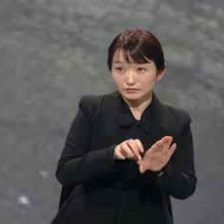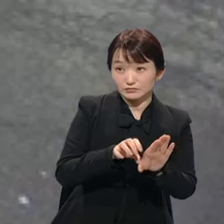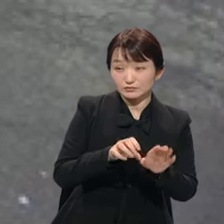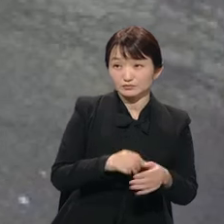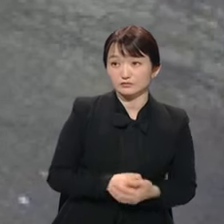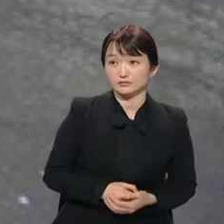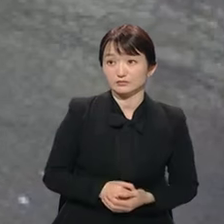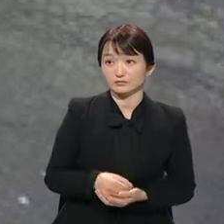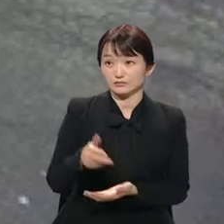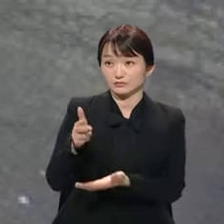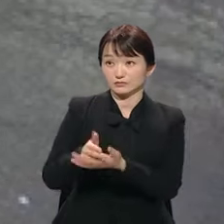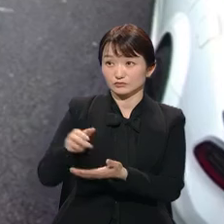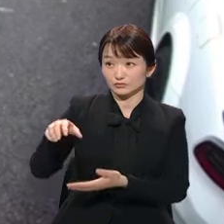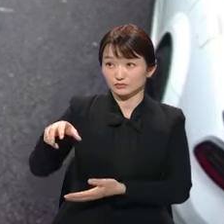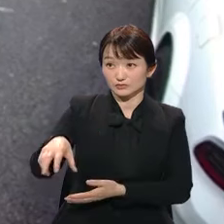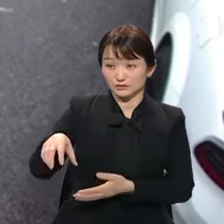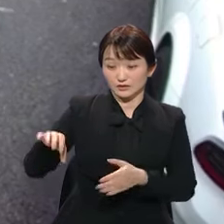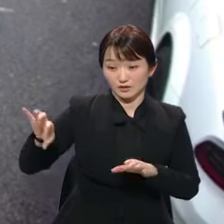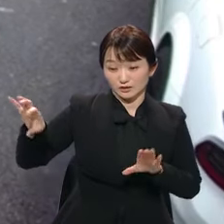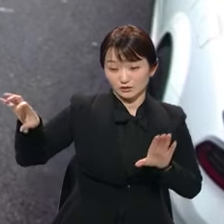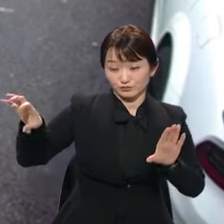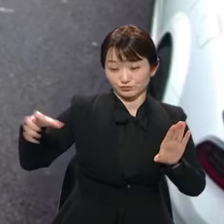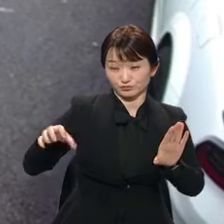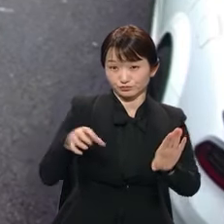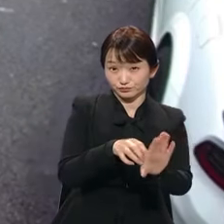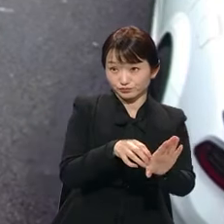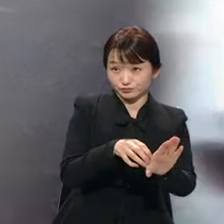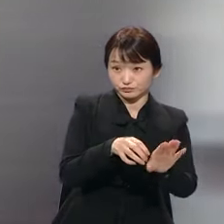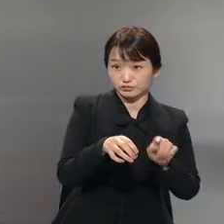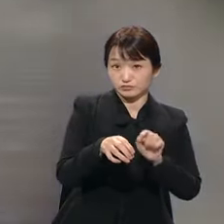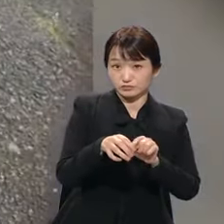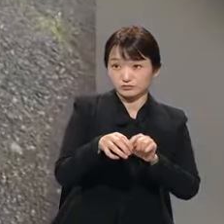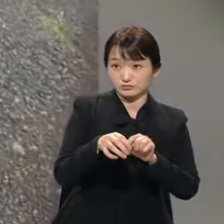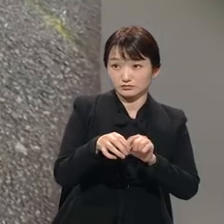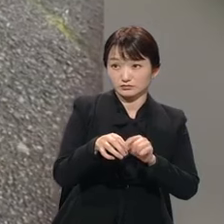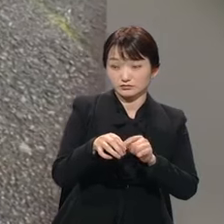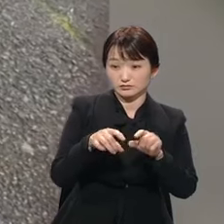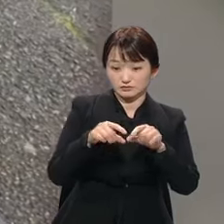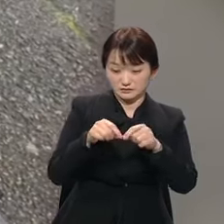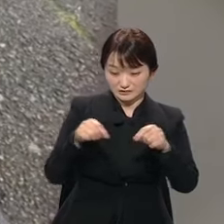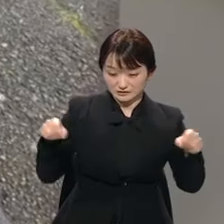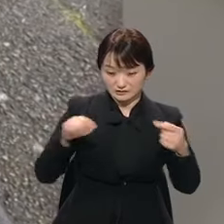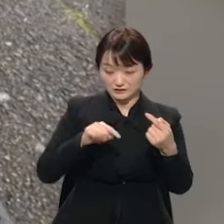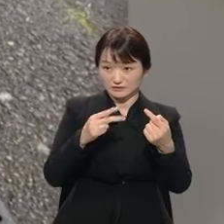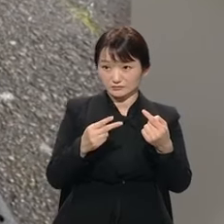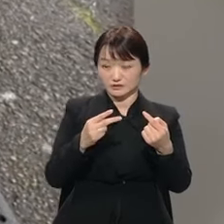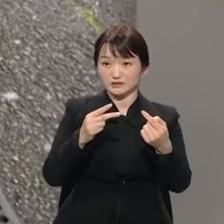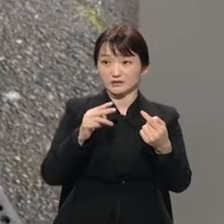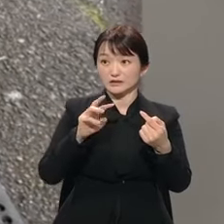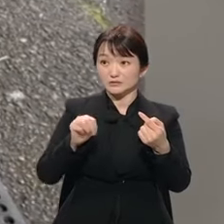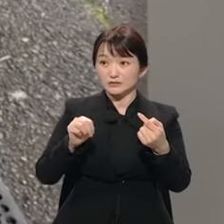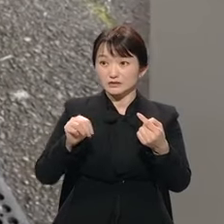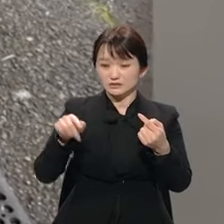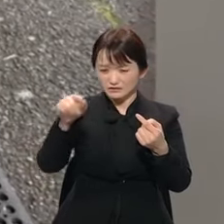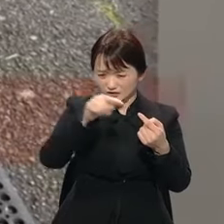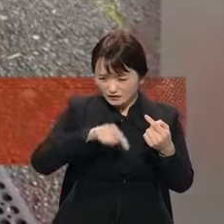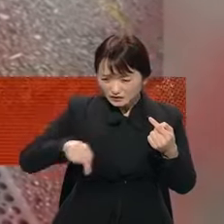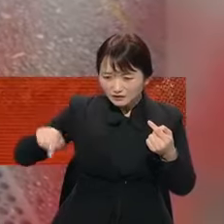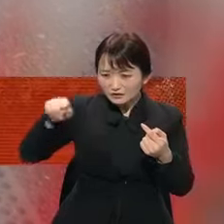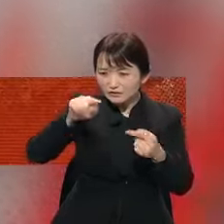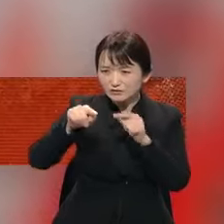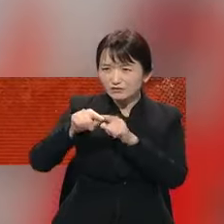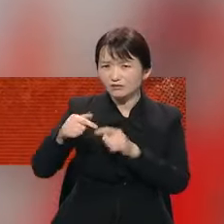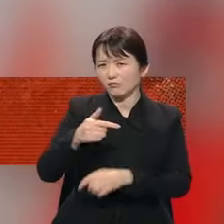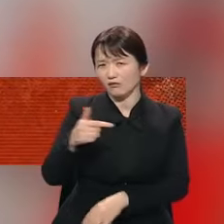네, 주차장을 가로질러서 아주 무섭게 날아든 이것. 바로 지름 1.2m짜리 원형 톱날이었습니다. 와,